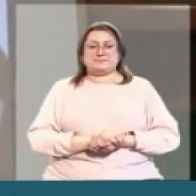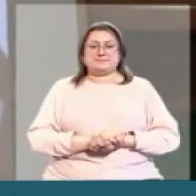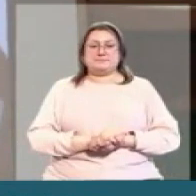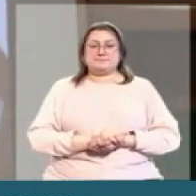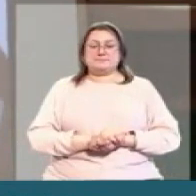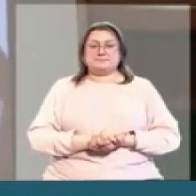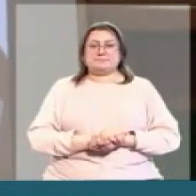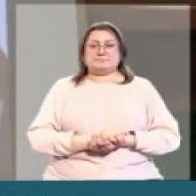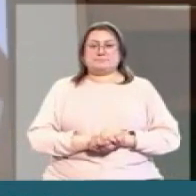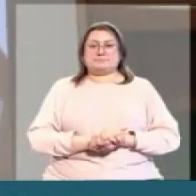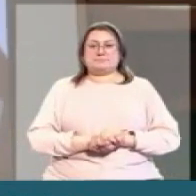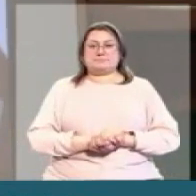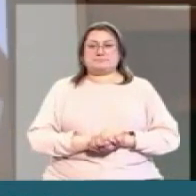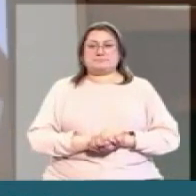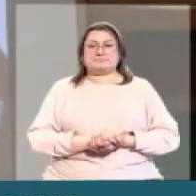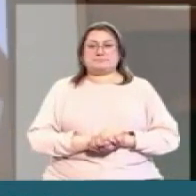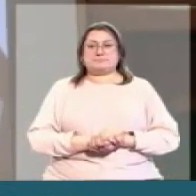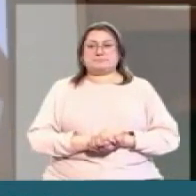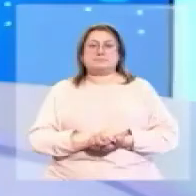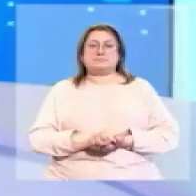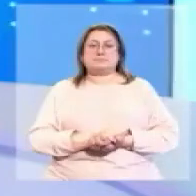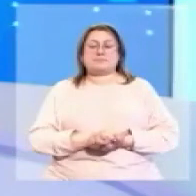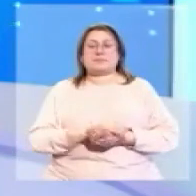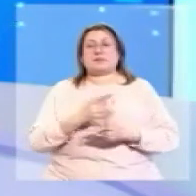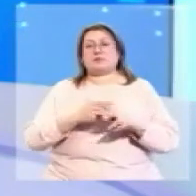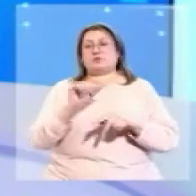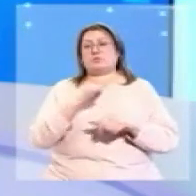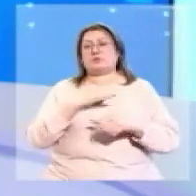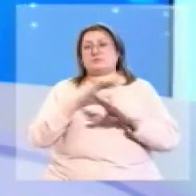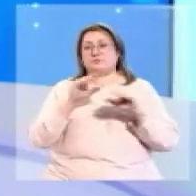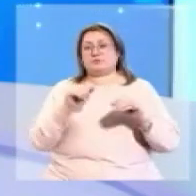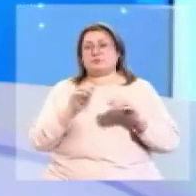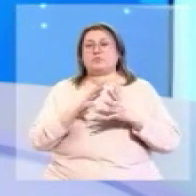Олжас Сенжигитов, телеканал «Кустанай». Ну а к этому часу у меня